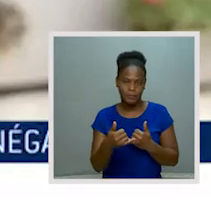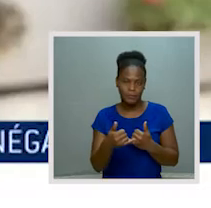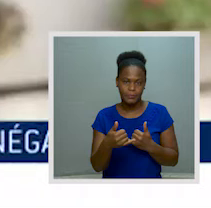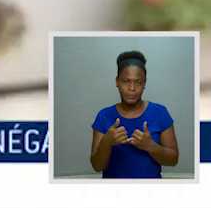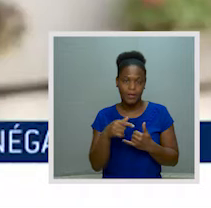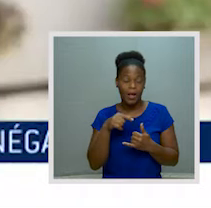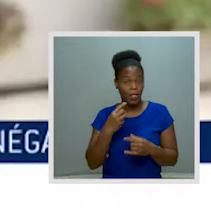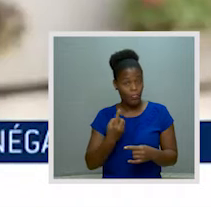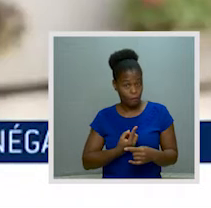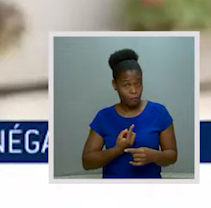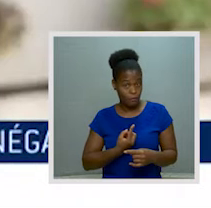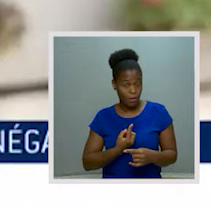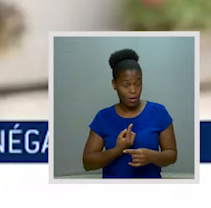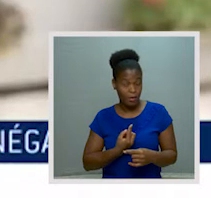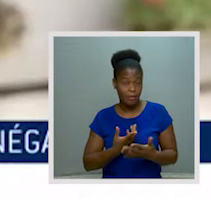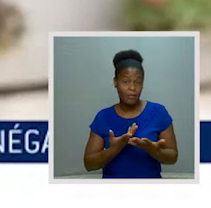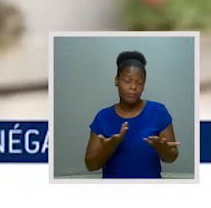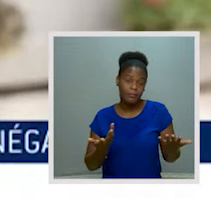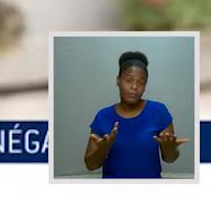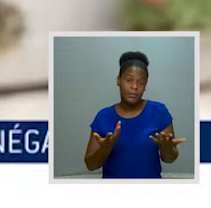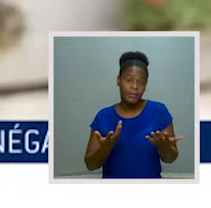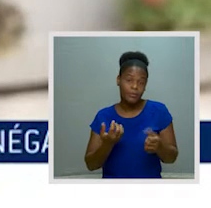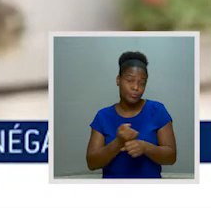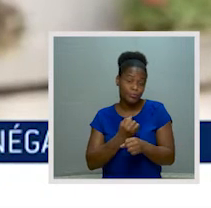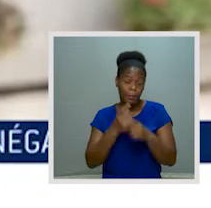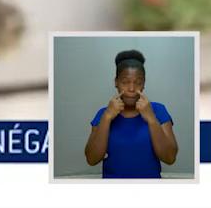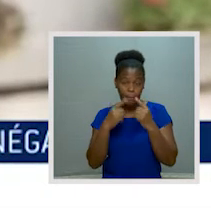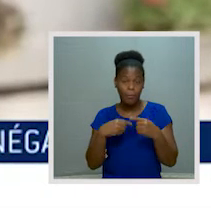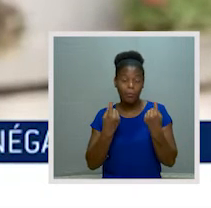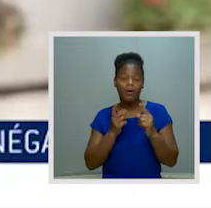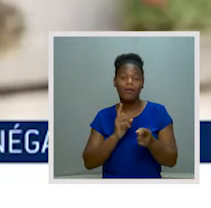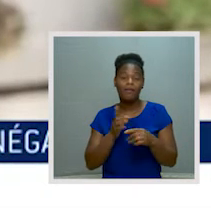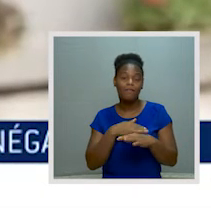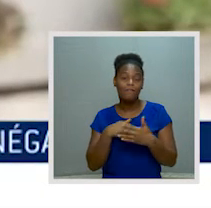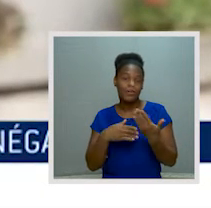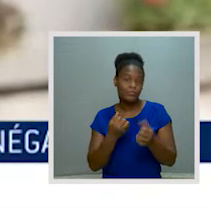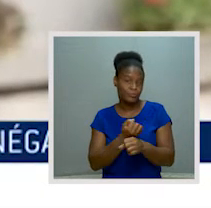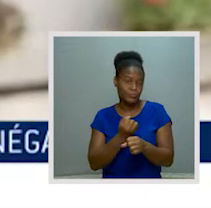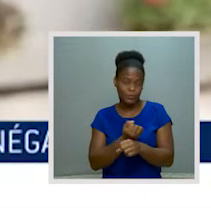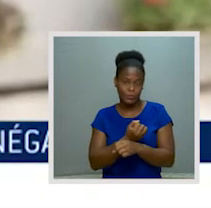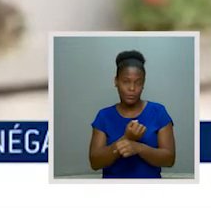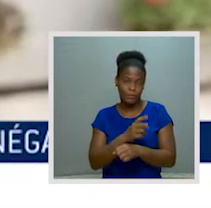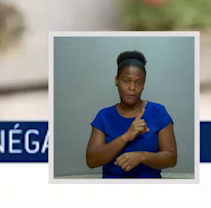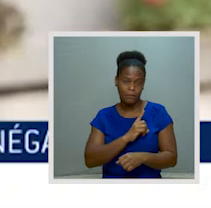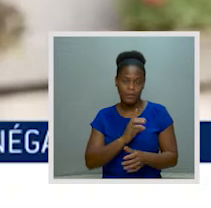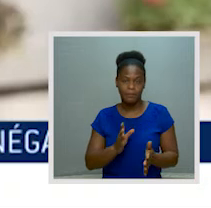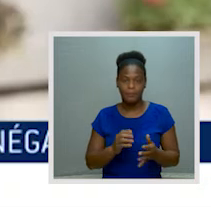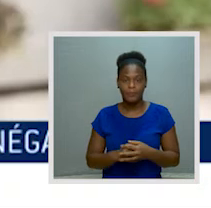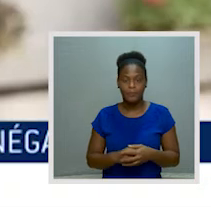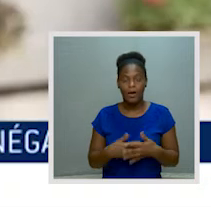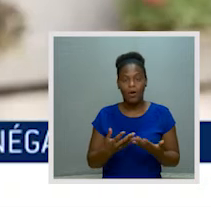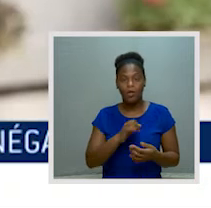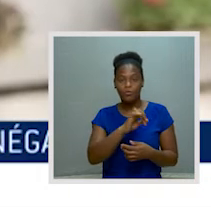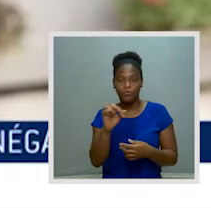que c'est hyper important que souvent le privé prenne le pas, soit plus alerte et entraîne l'étatique à aussi